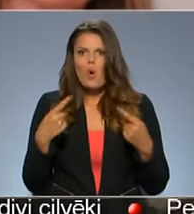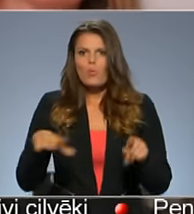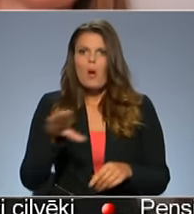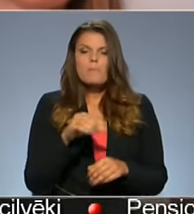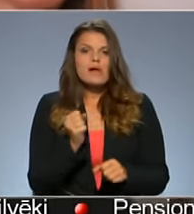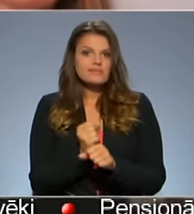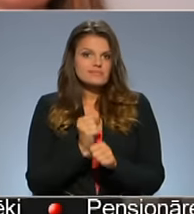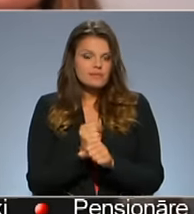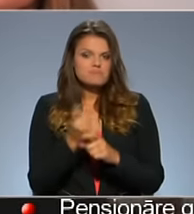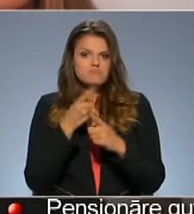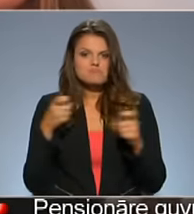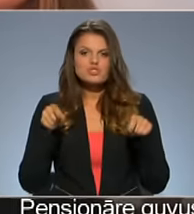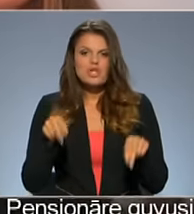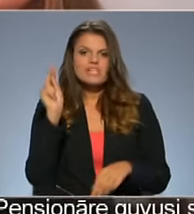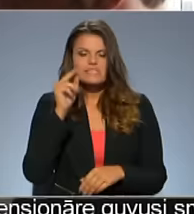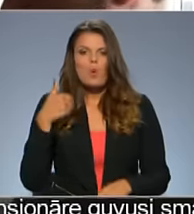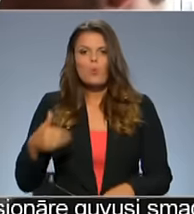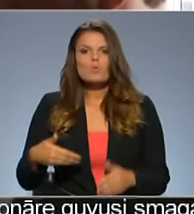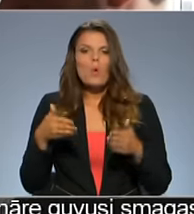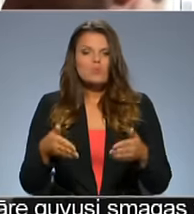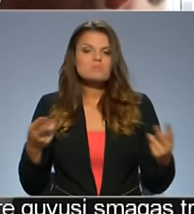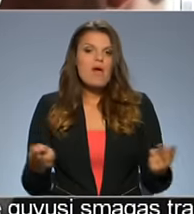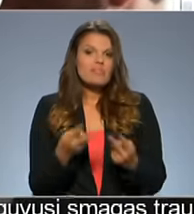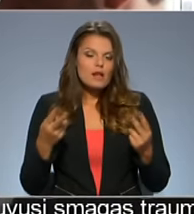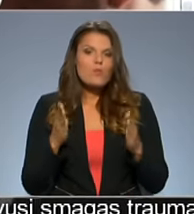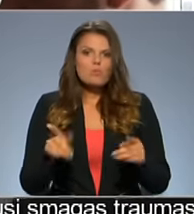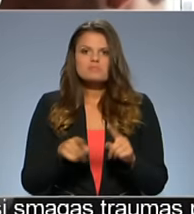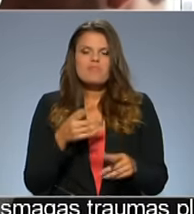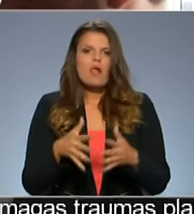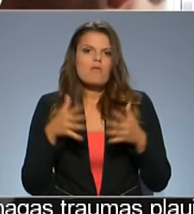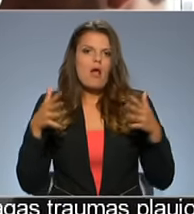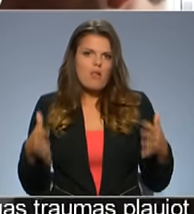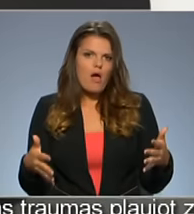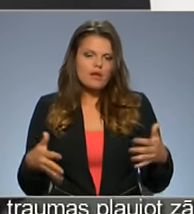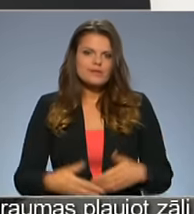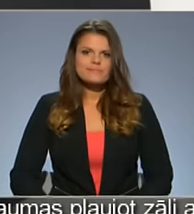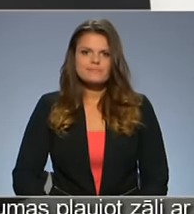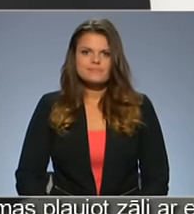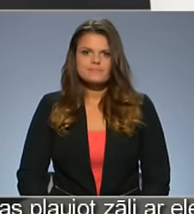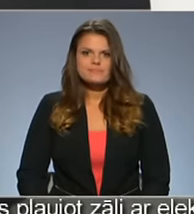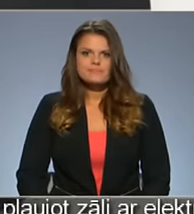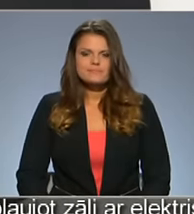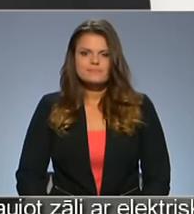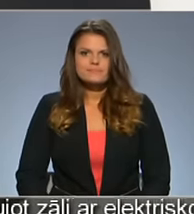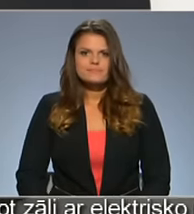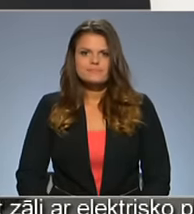atzīst, ka šādi semināri Kuldīgā kļūs par tradīciju un kļūs arvien vērienīgāki. Ieva Benfelda, Lants Peršavits, Skrundas televīzija.